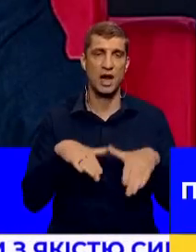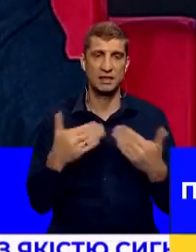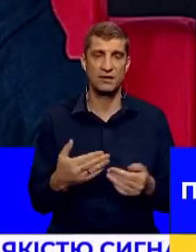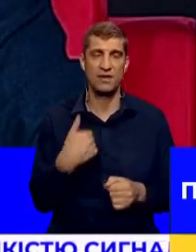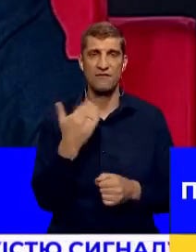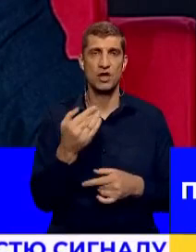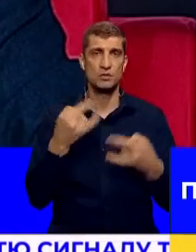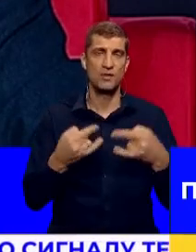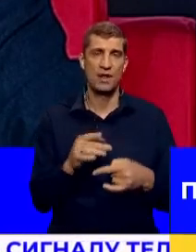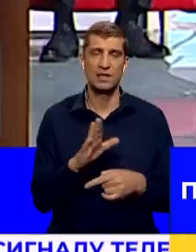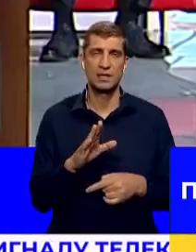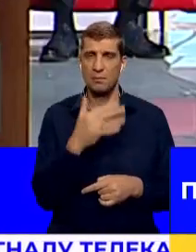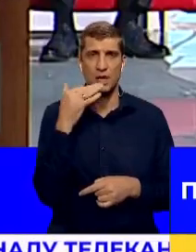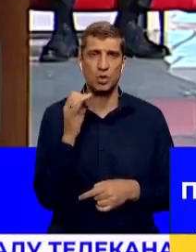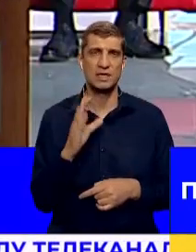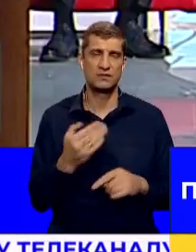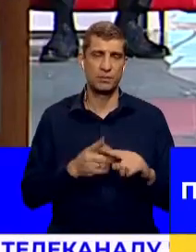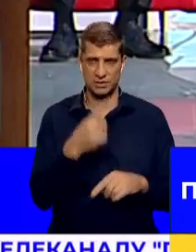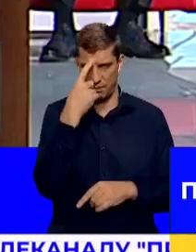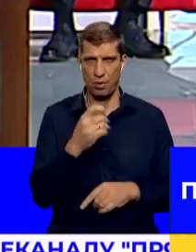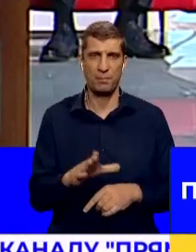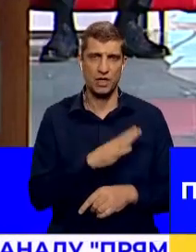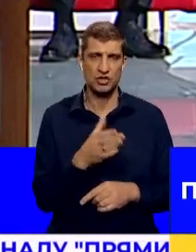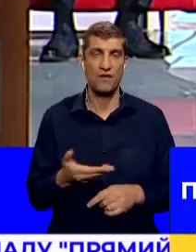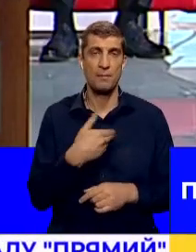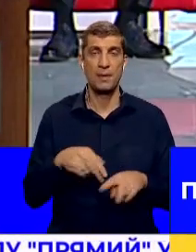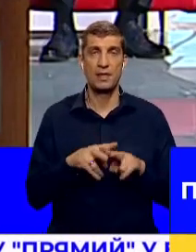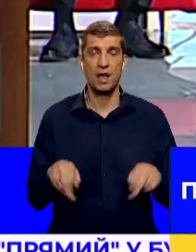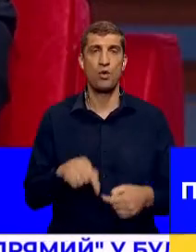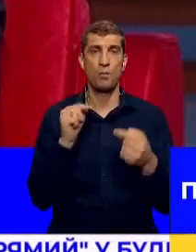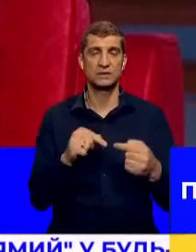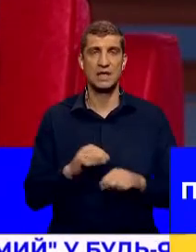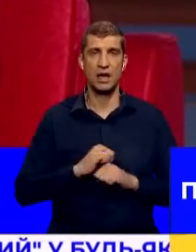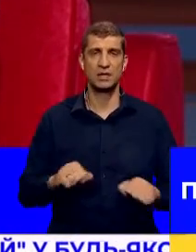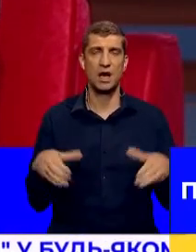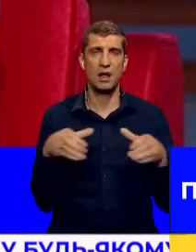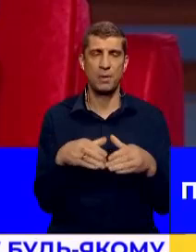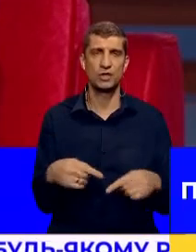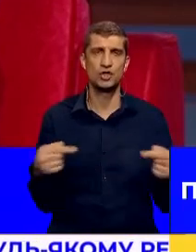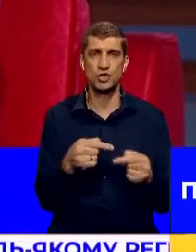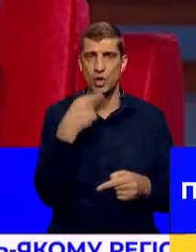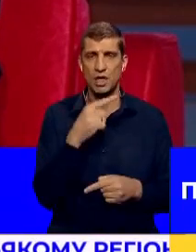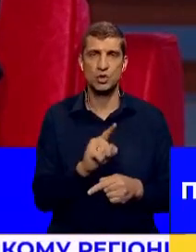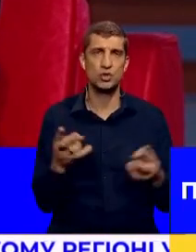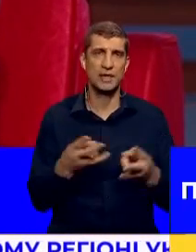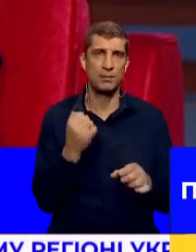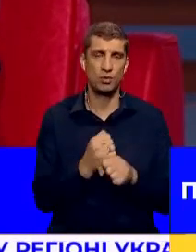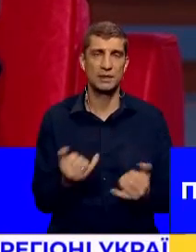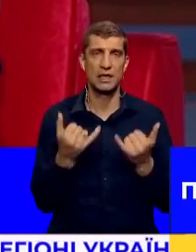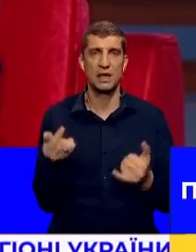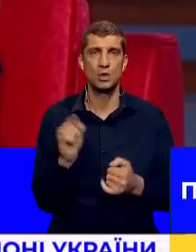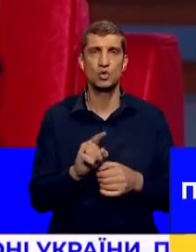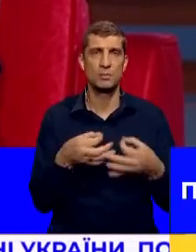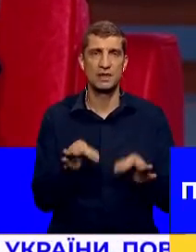в вашому ефірі не один раз про це попереджав. Ми, як опозиція, радикальна партія, чітко казали, що треба робити для того, щоб